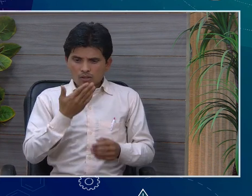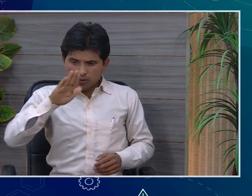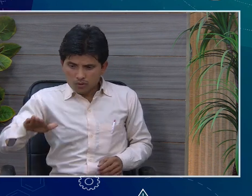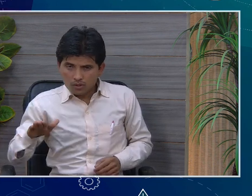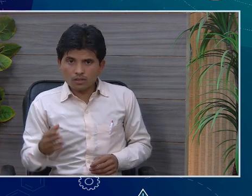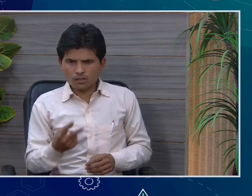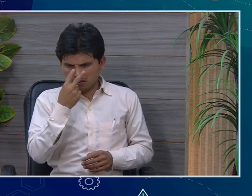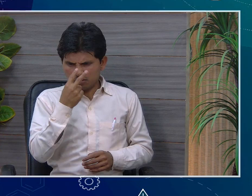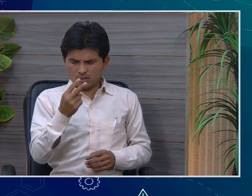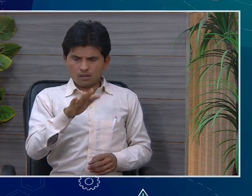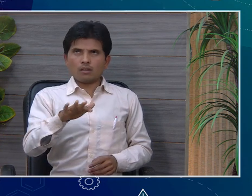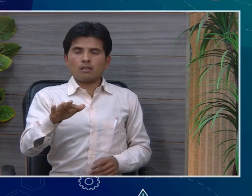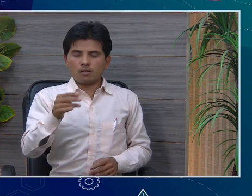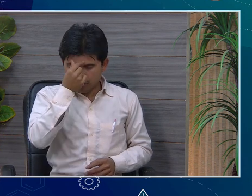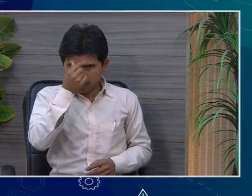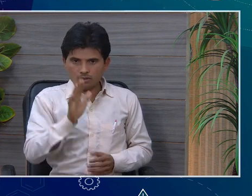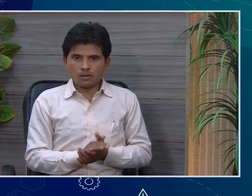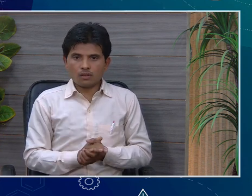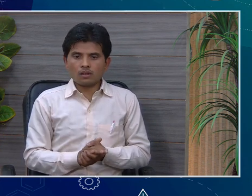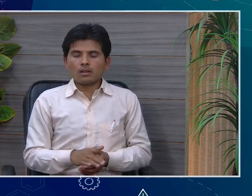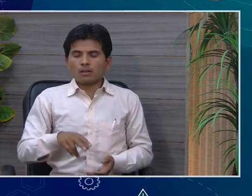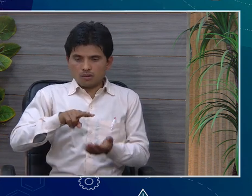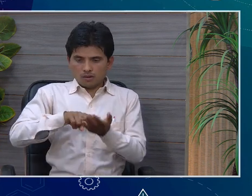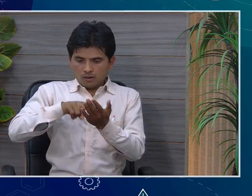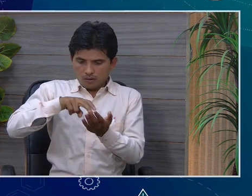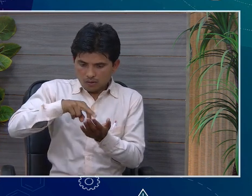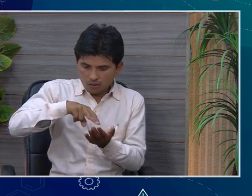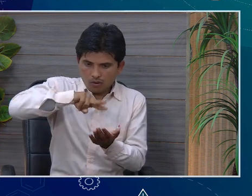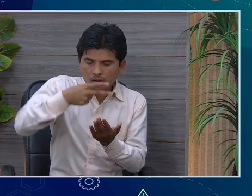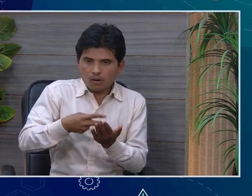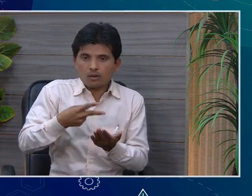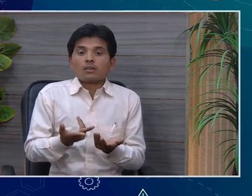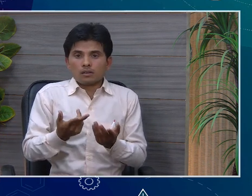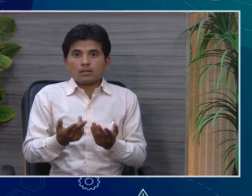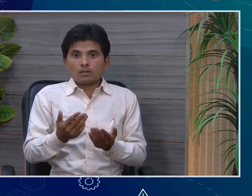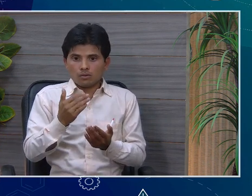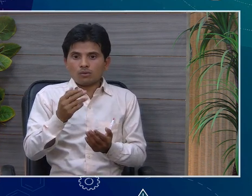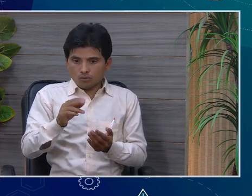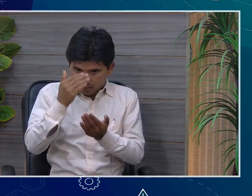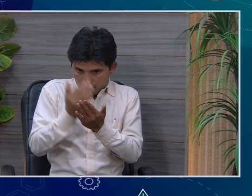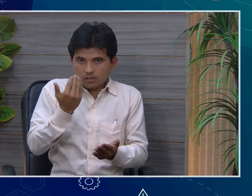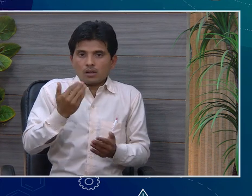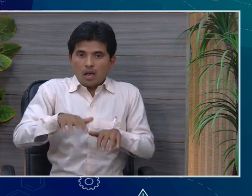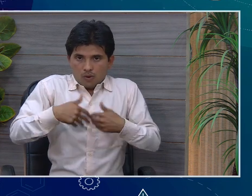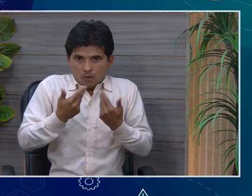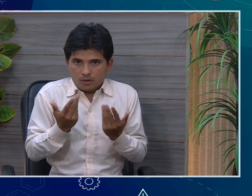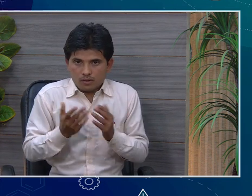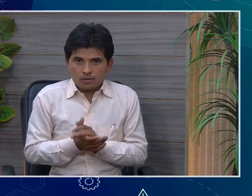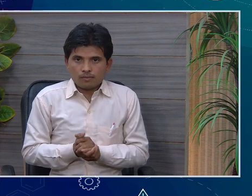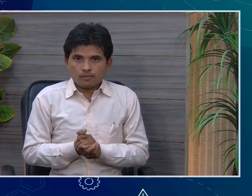डर लगता है कि बच्चों को ठोकर लग गई उसने किसी चीज को नुकसानदायक होता है तो कैसे करें